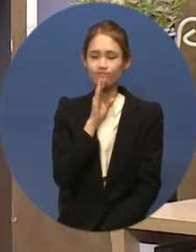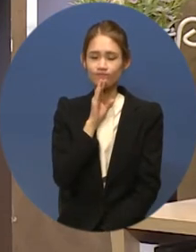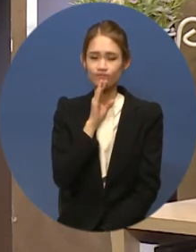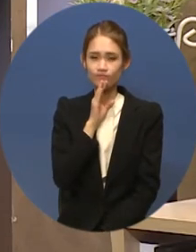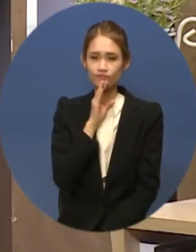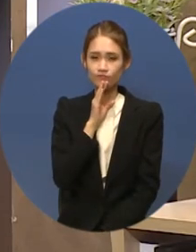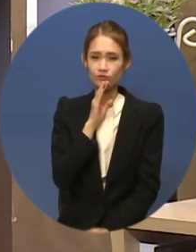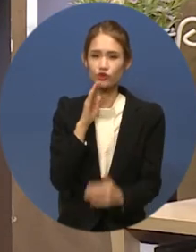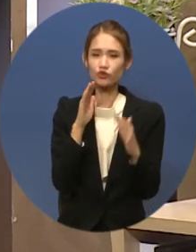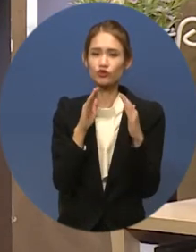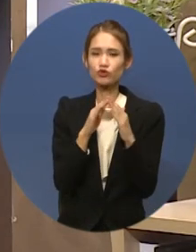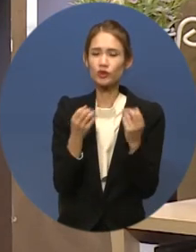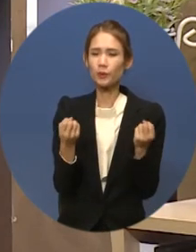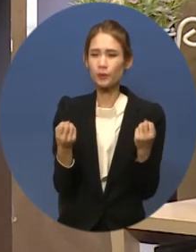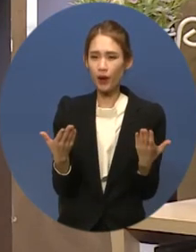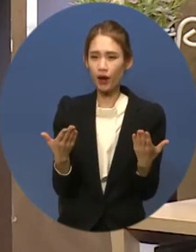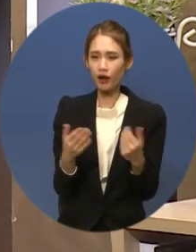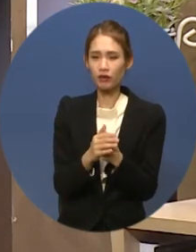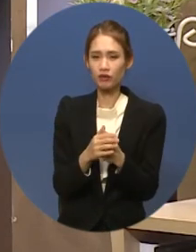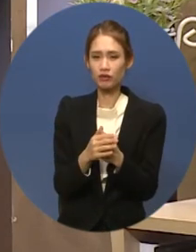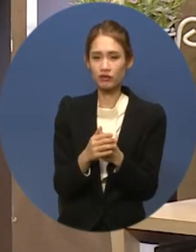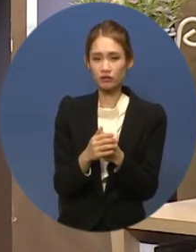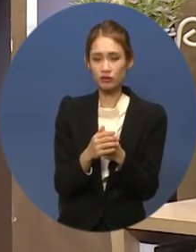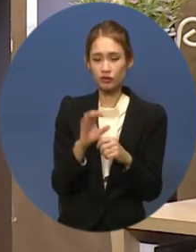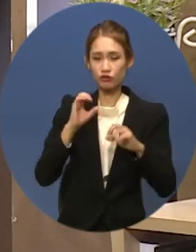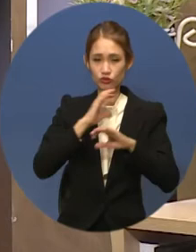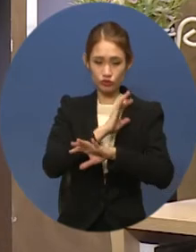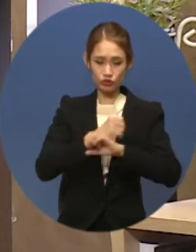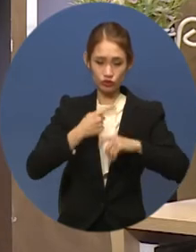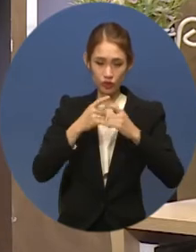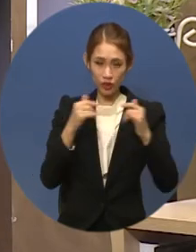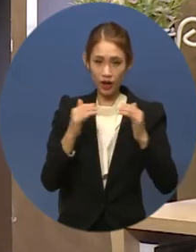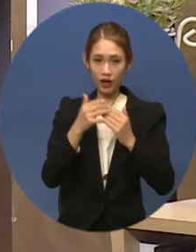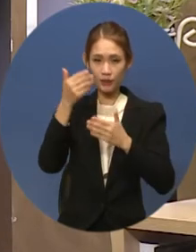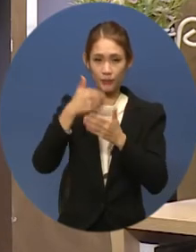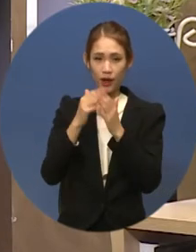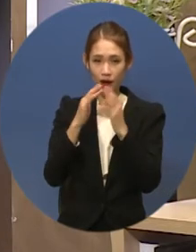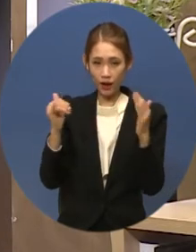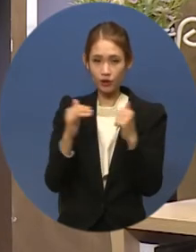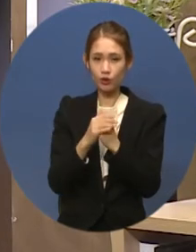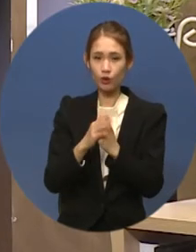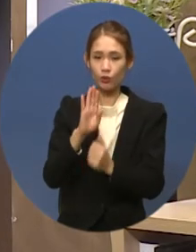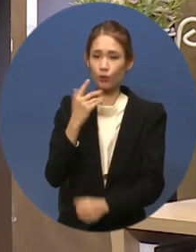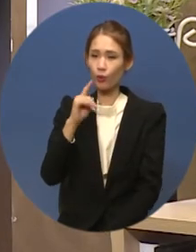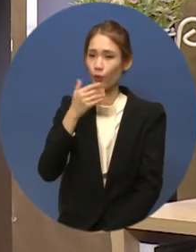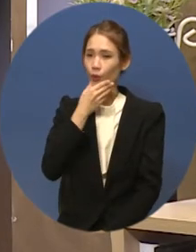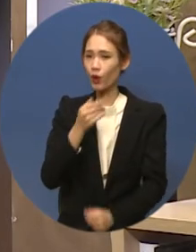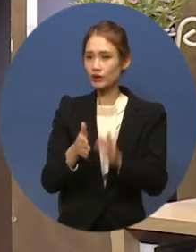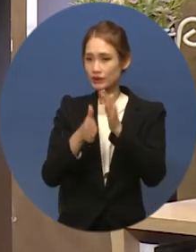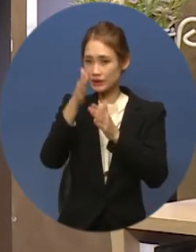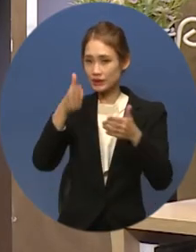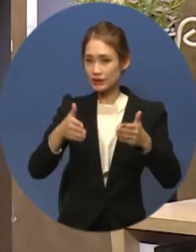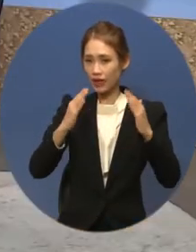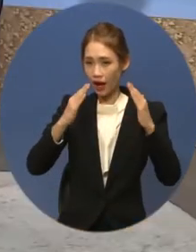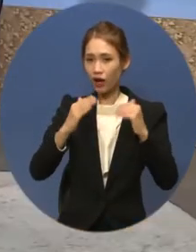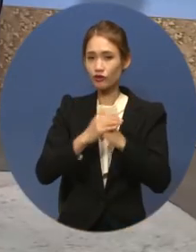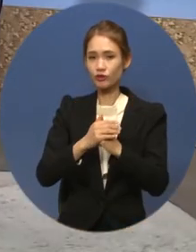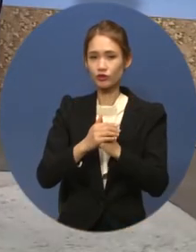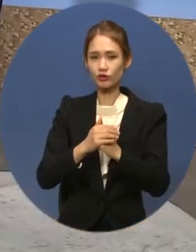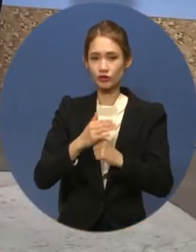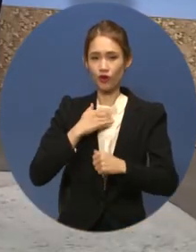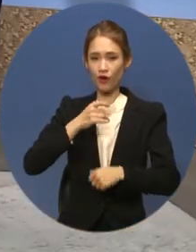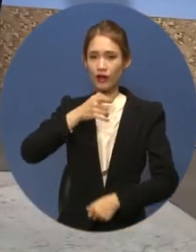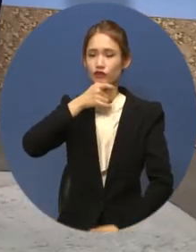무주택 고령 국가유공자와 유적들을 위해서 호흡은 복지 타운 도 운영을 하고 계시던 이래요 저희가 수원의